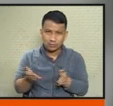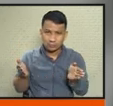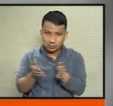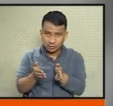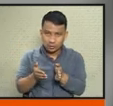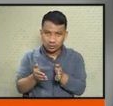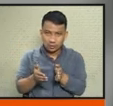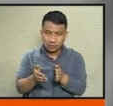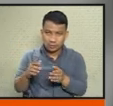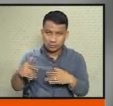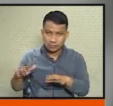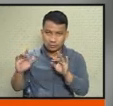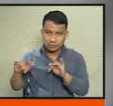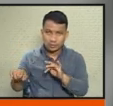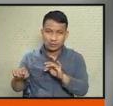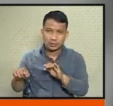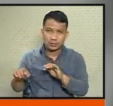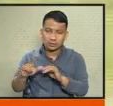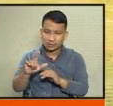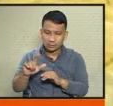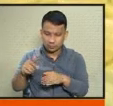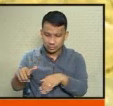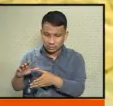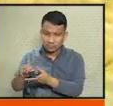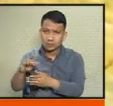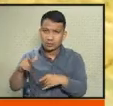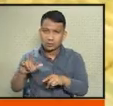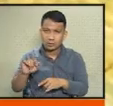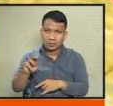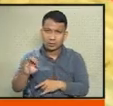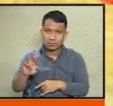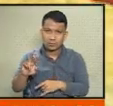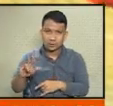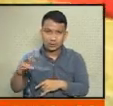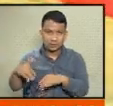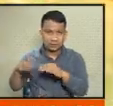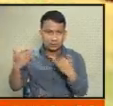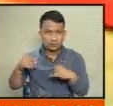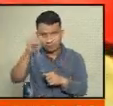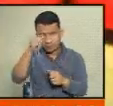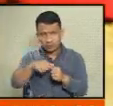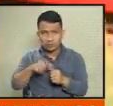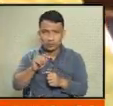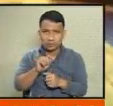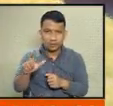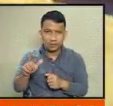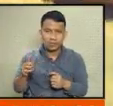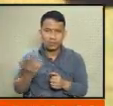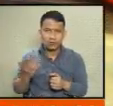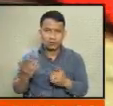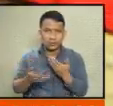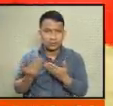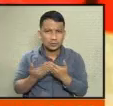bahagi ng lupa na nabuo ay naging lemery ngayon. Sigurado na maaalala natin ngayon ang Taal, hindi bilang